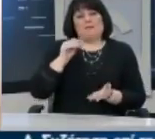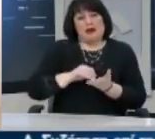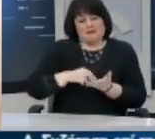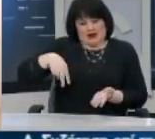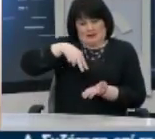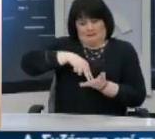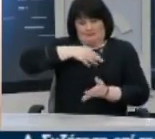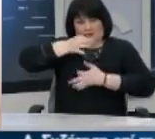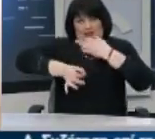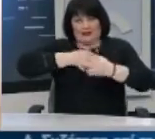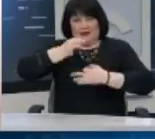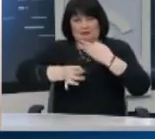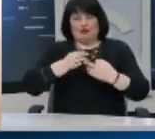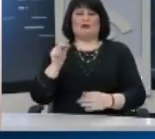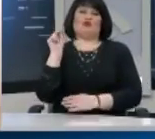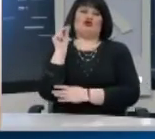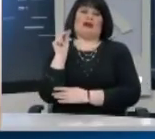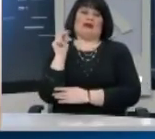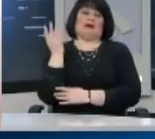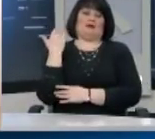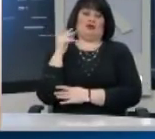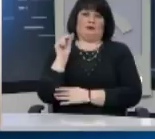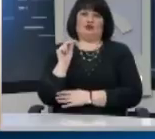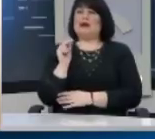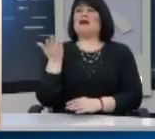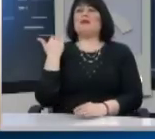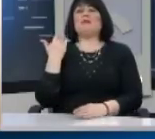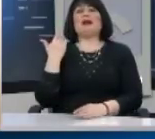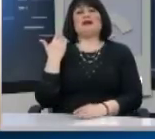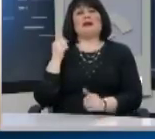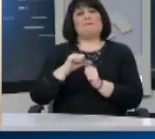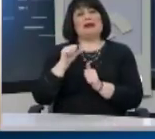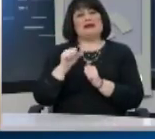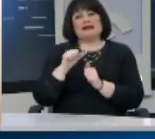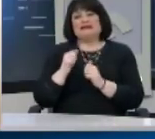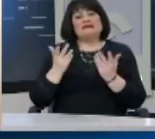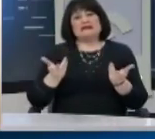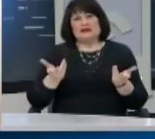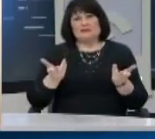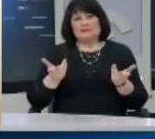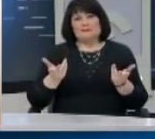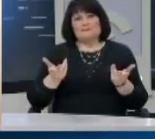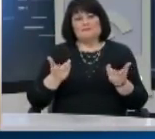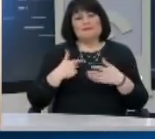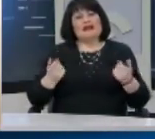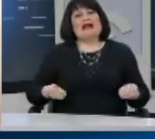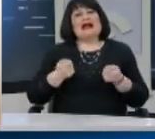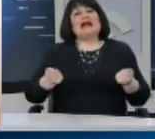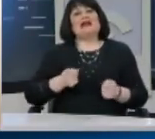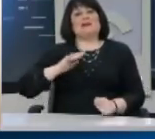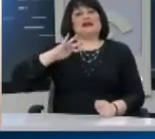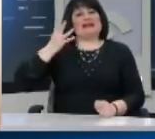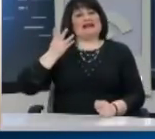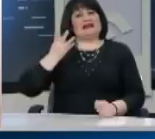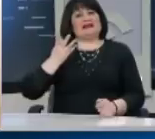αυτό το βήμα αυτό που του χα υποσχεθεί και πριν από αρκετούς μήνες όταν κάναμε την τέταρτη